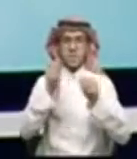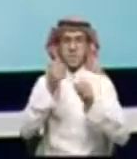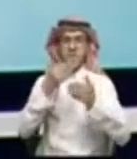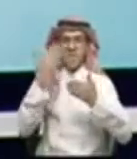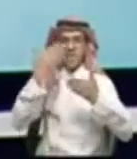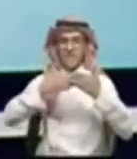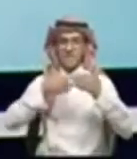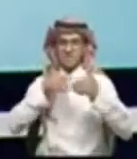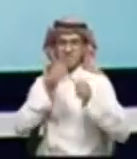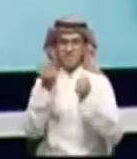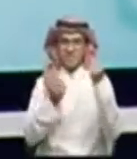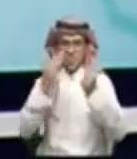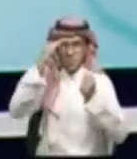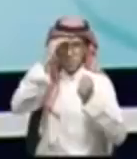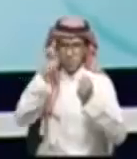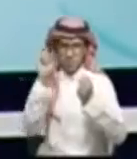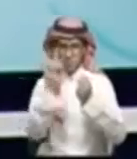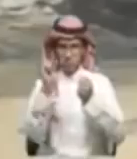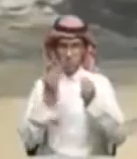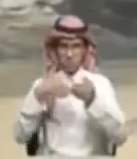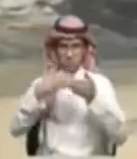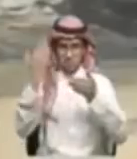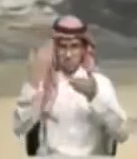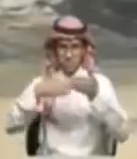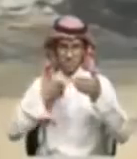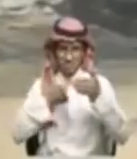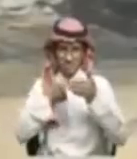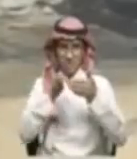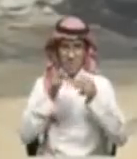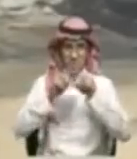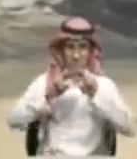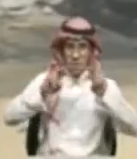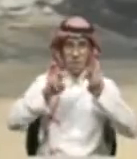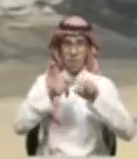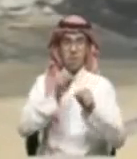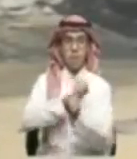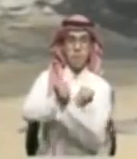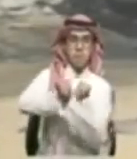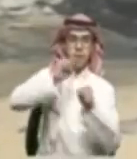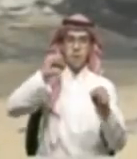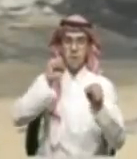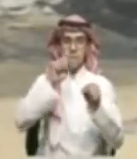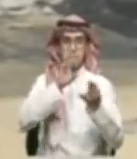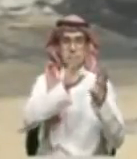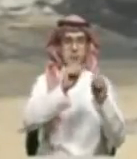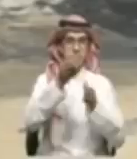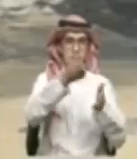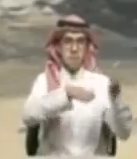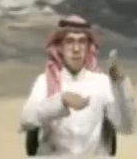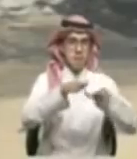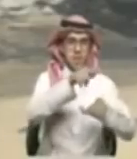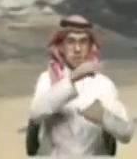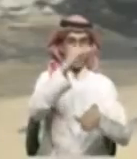أمنية بمدينة العريش بجمهورية مصر العربية وأسفر عن سقوط عدد من القتلى والجرحى من عناصر